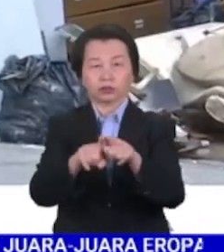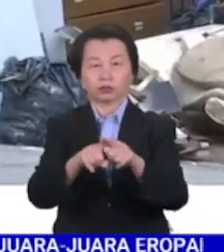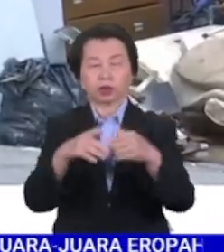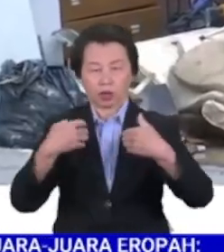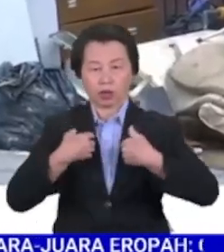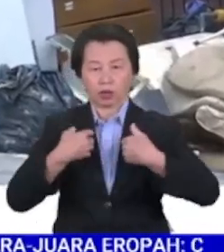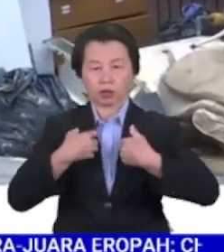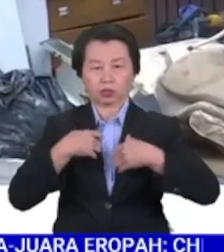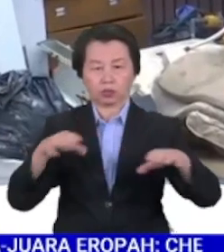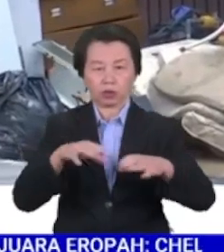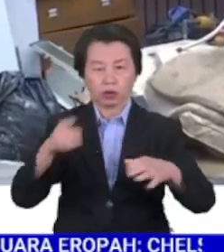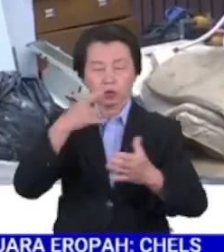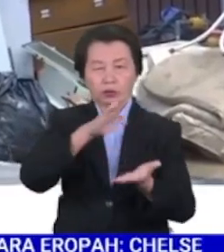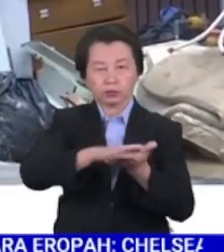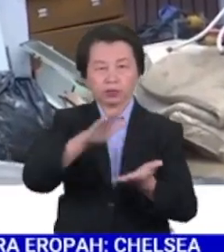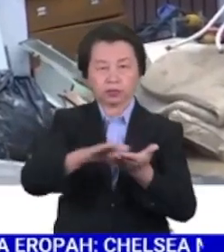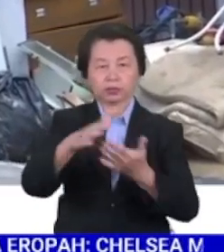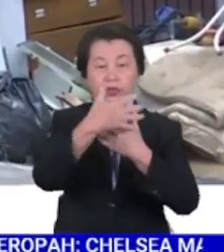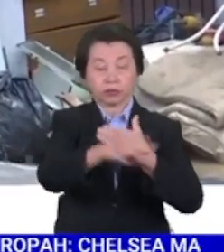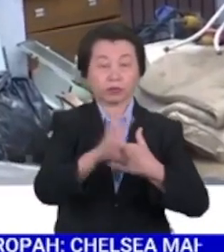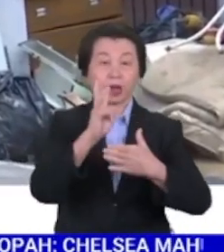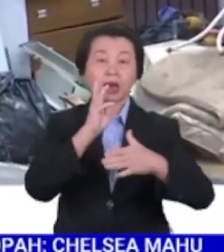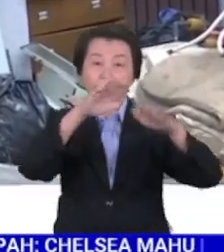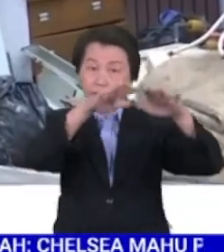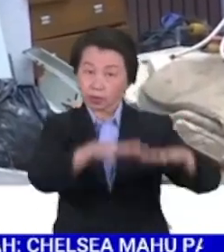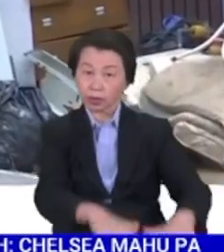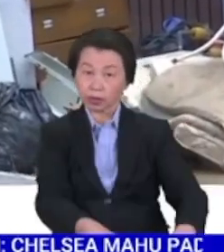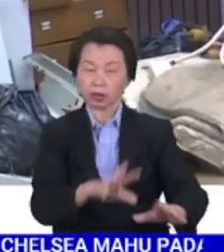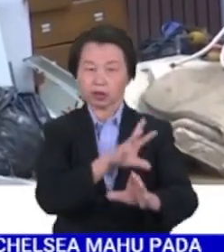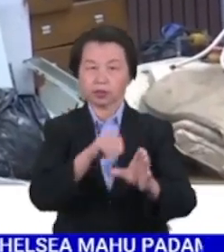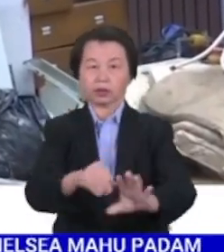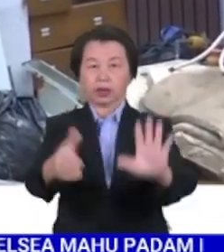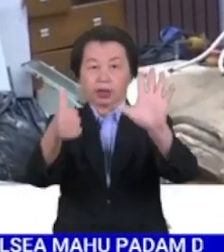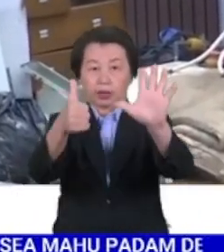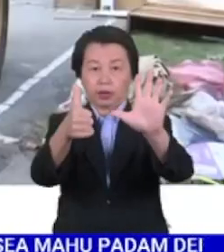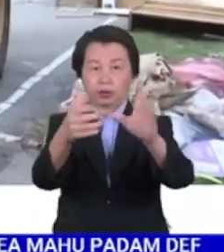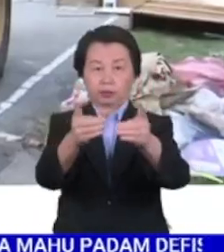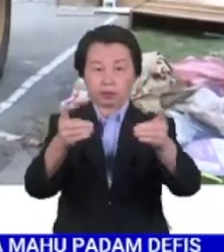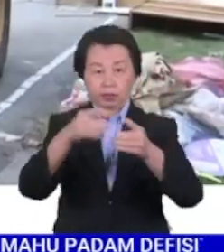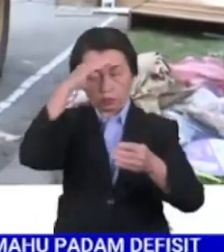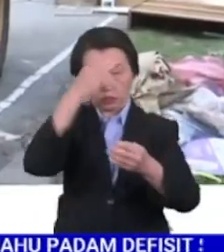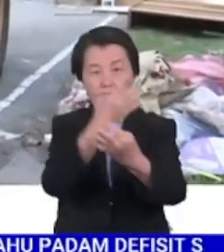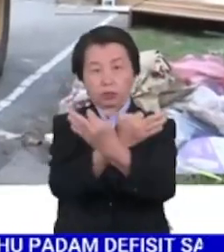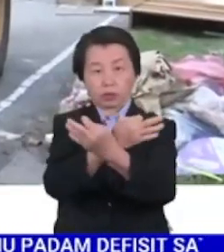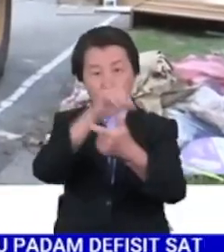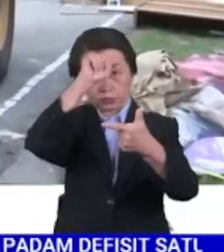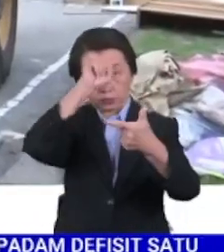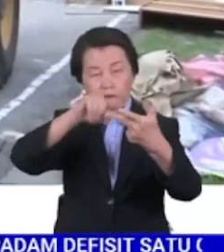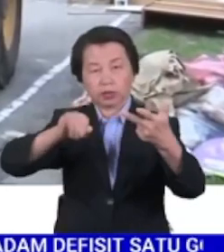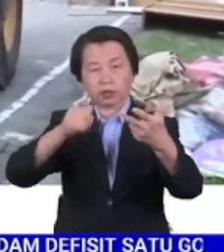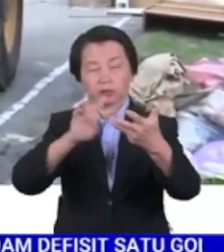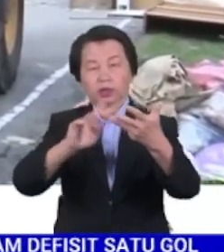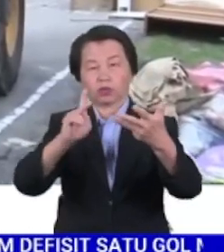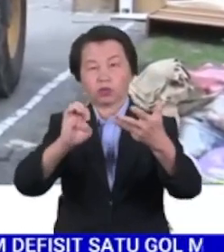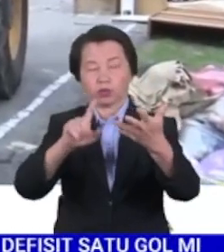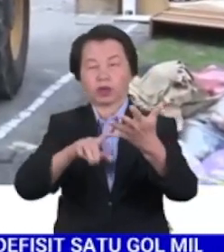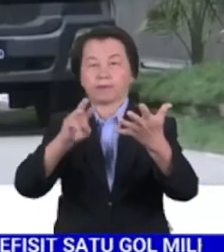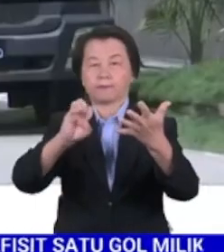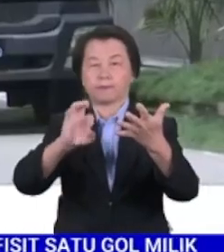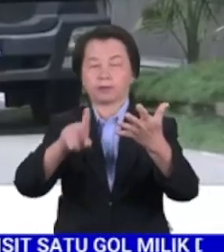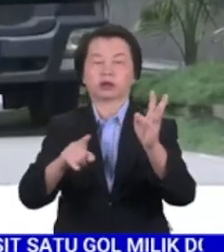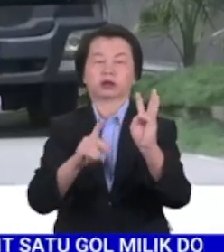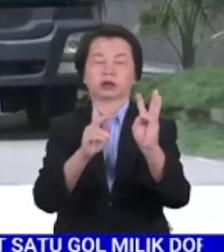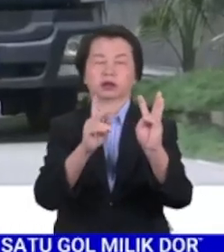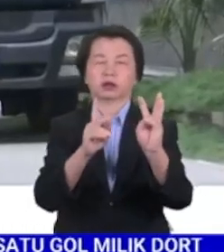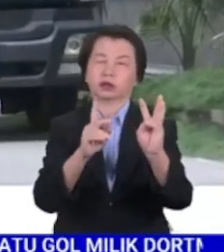melancarkan inisiatif pembersihan pasca banjir yang melibatkan 6 daerah di negeri Johor, iaitu Keluang, Segamat, Johor Bahru, Kulai, Meresing dan juga Kota